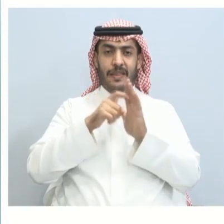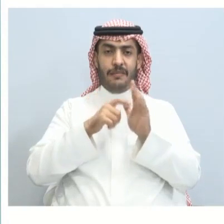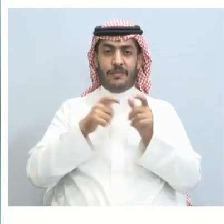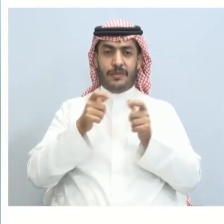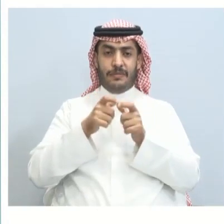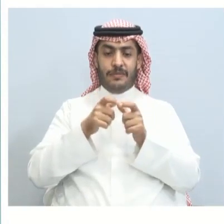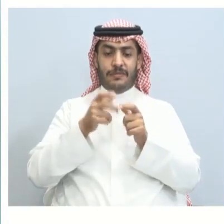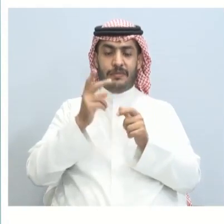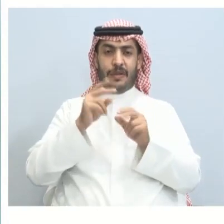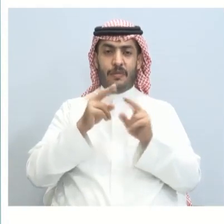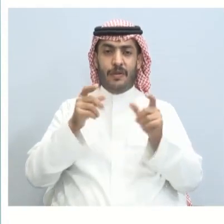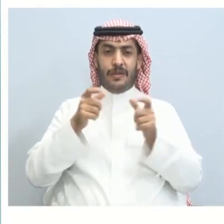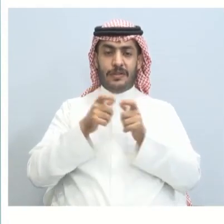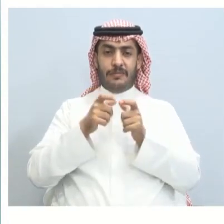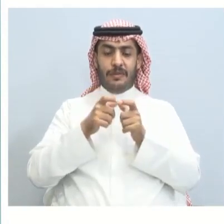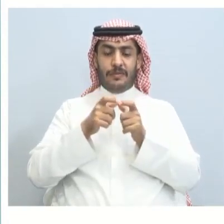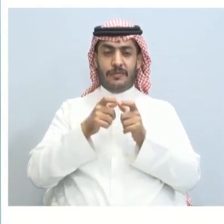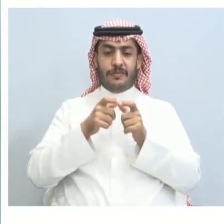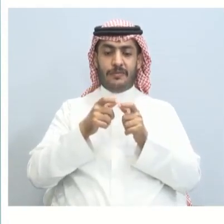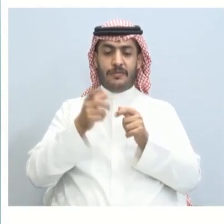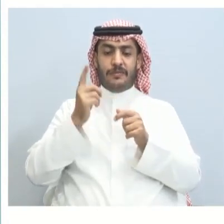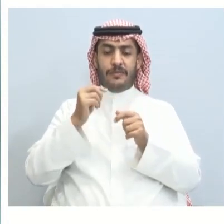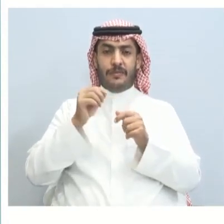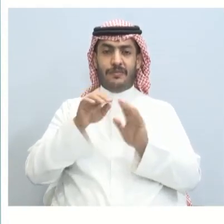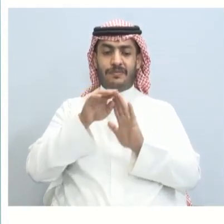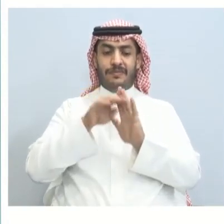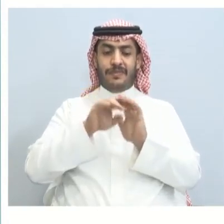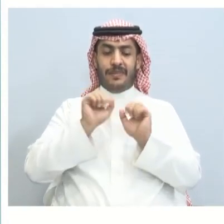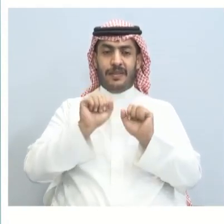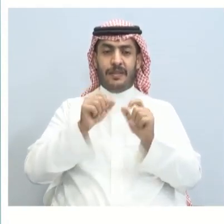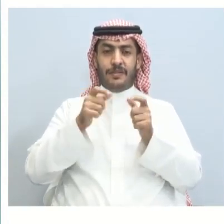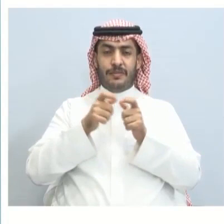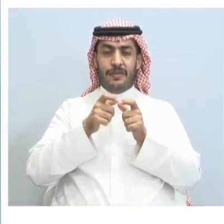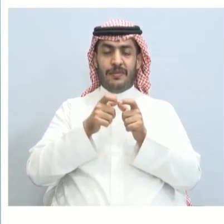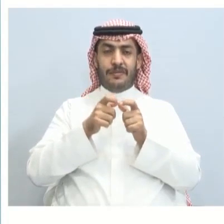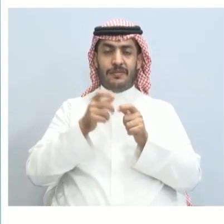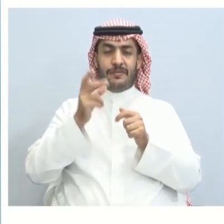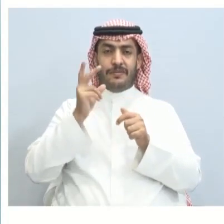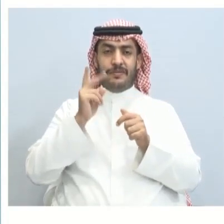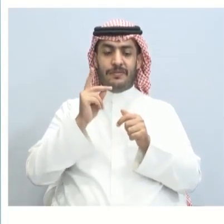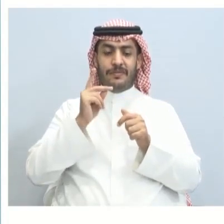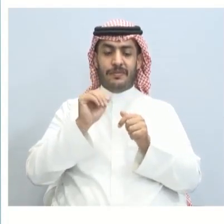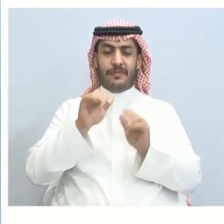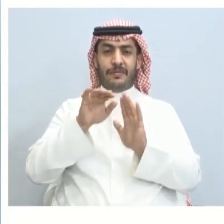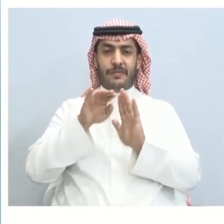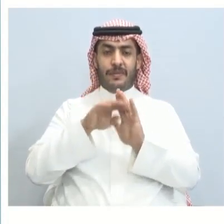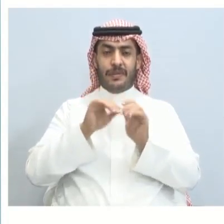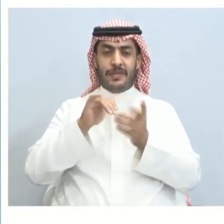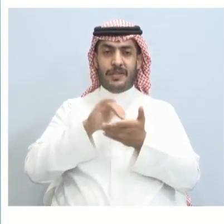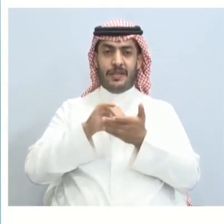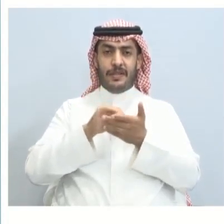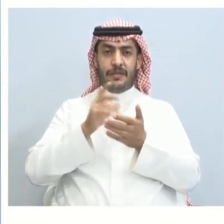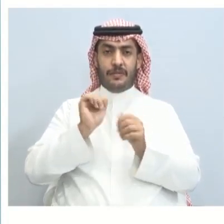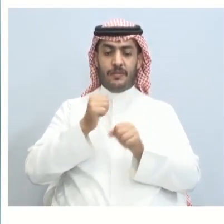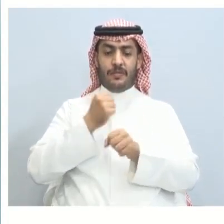ذكرنا انواع الاجتماعات وذكرنا مصطلحات خاصه بالاجتماع وذكرنا مهام السكرتير